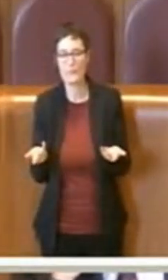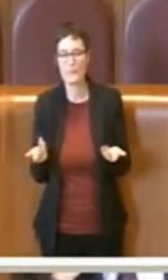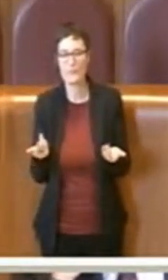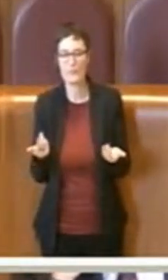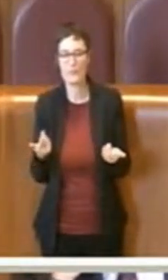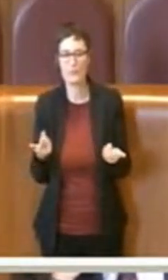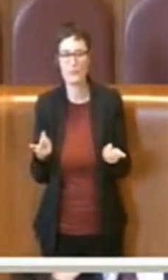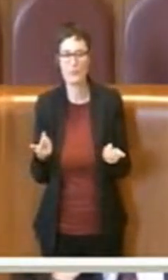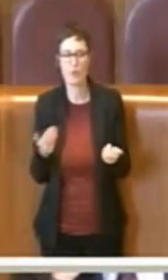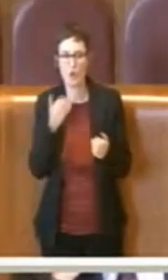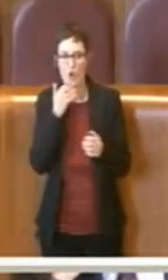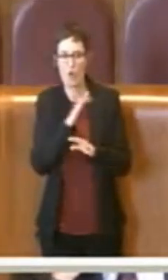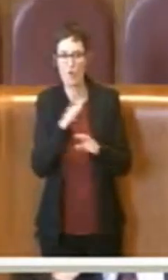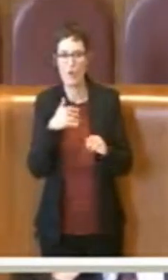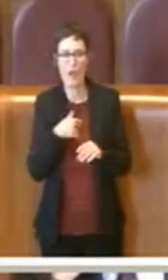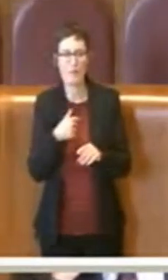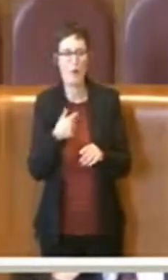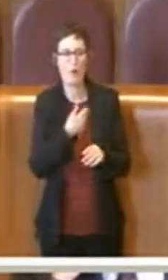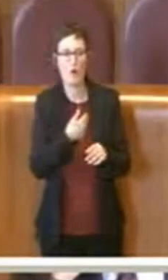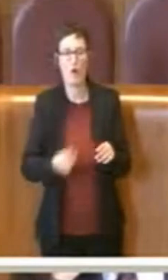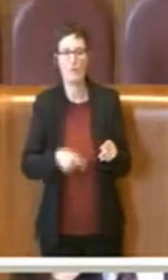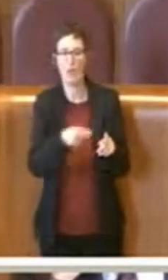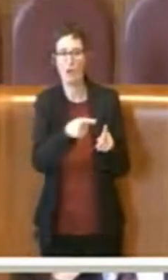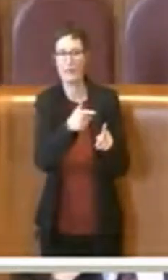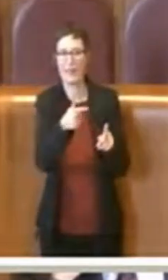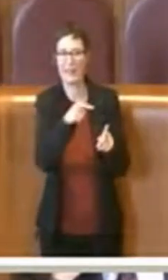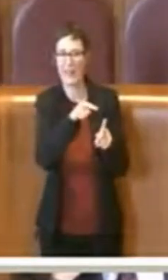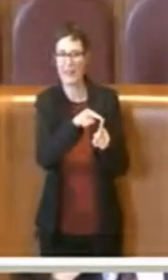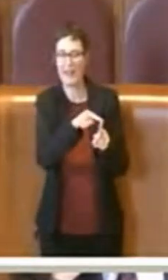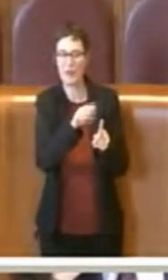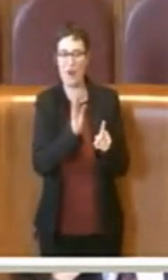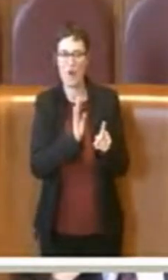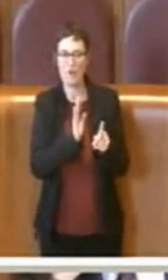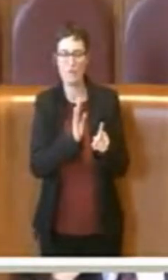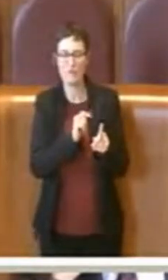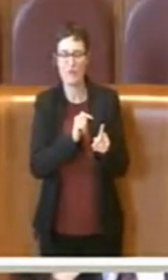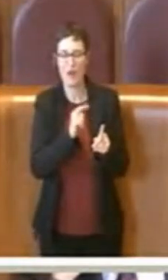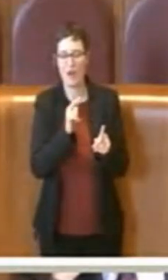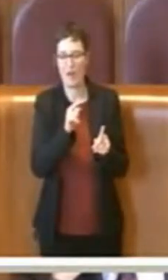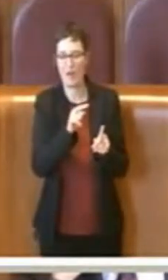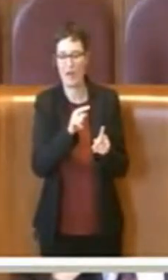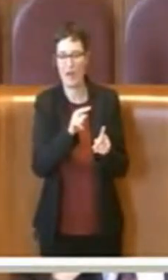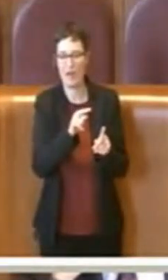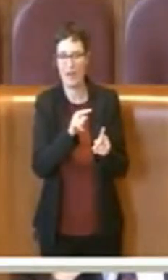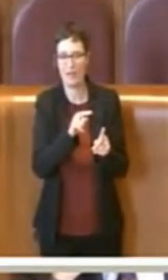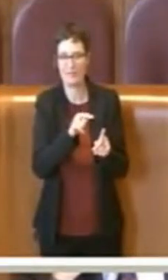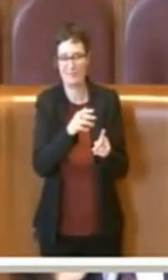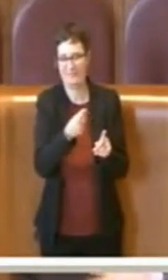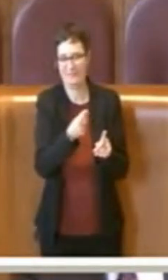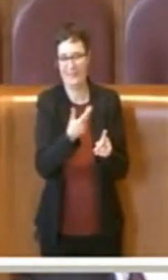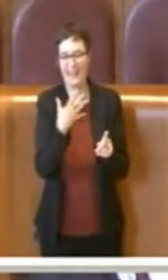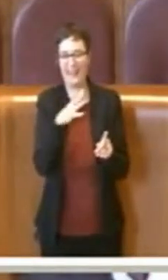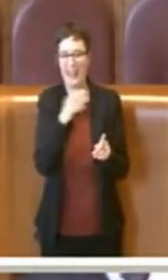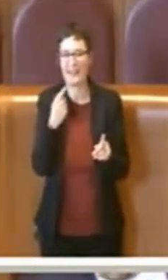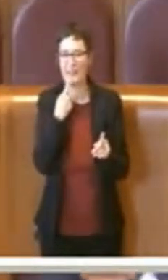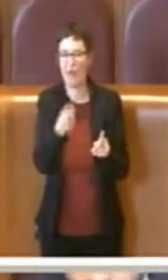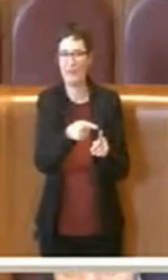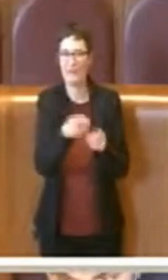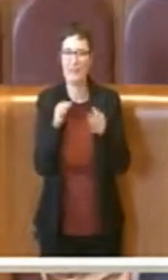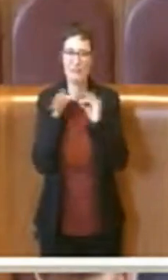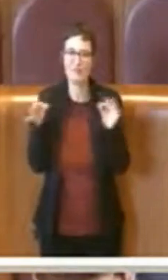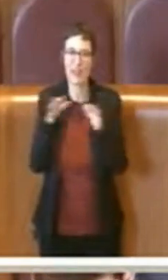luce al collega Terranova, che spesso cita alcuni importanti film, io credo che questo si addice molto